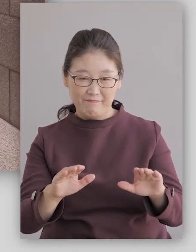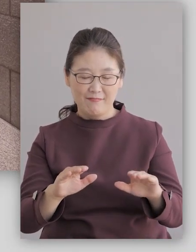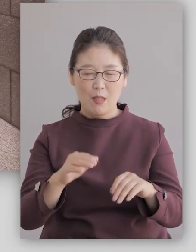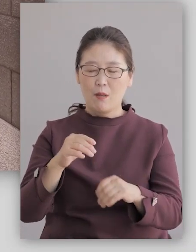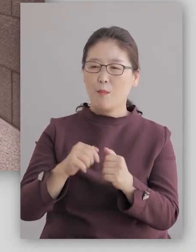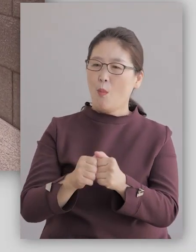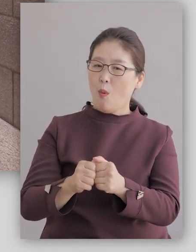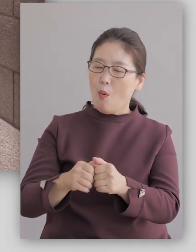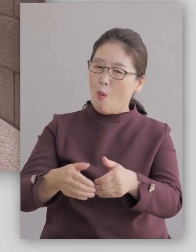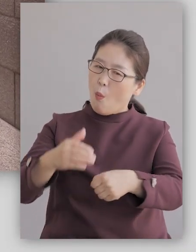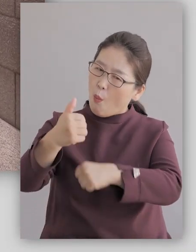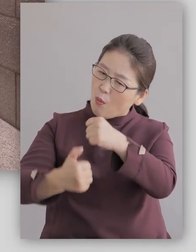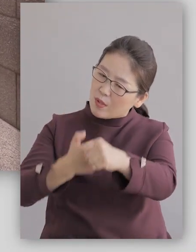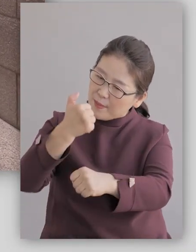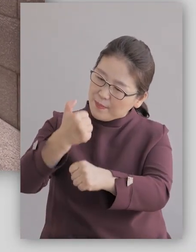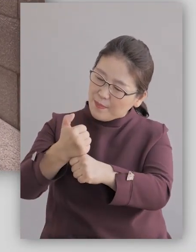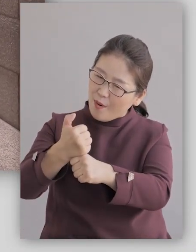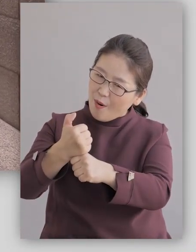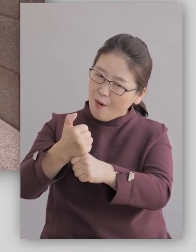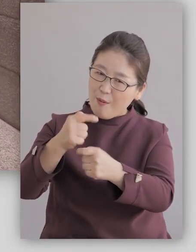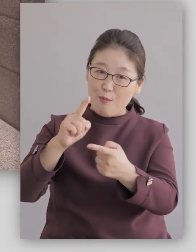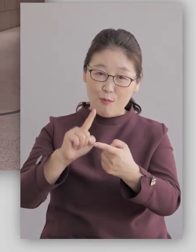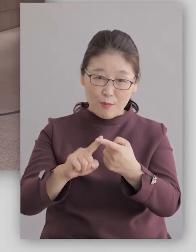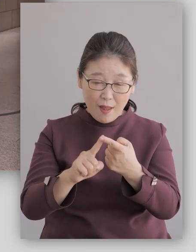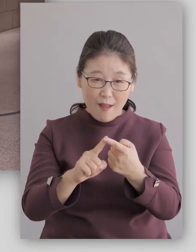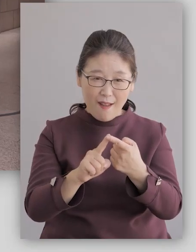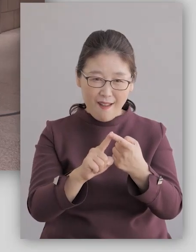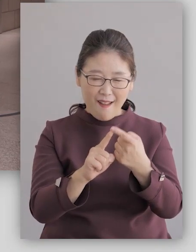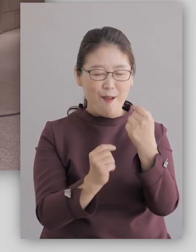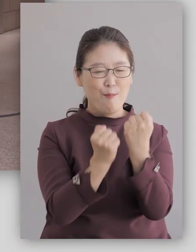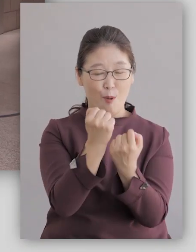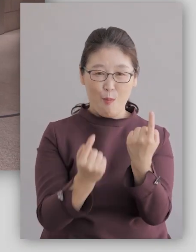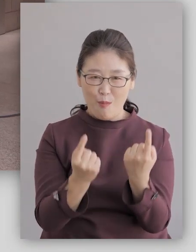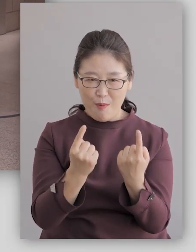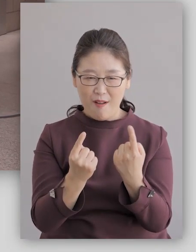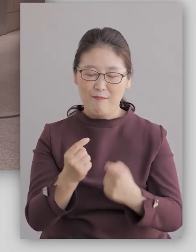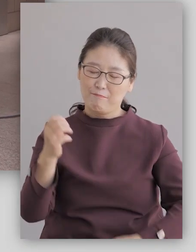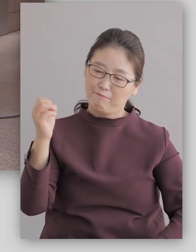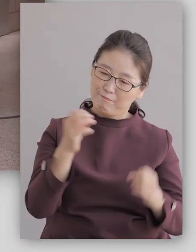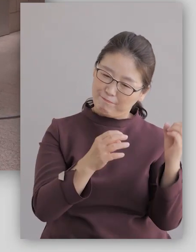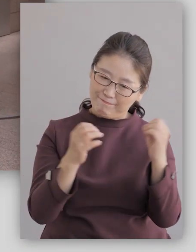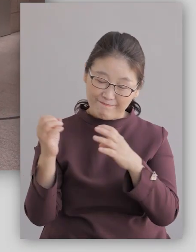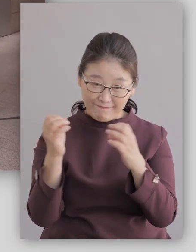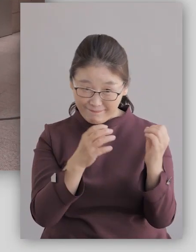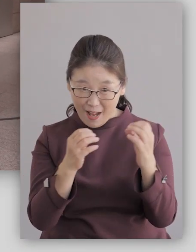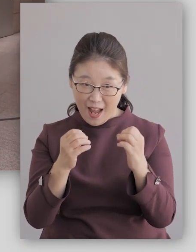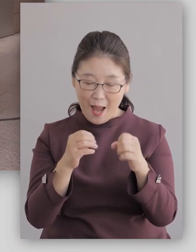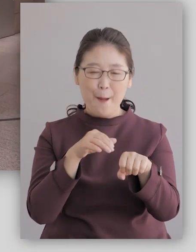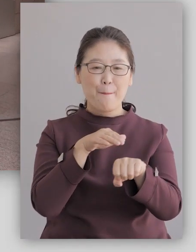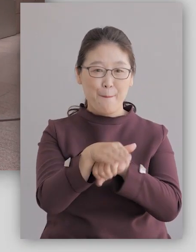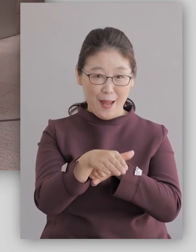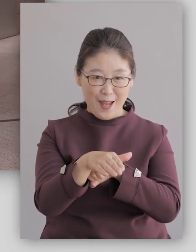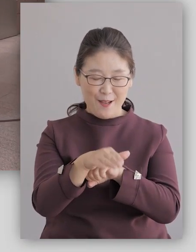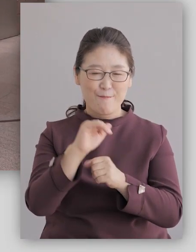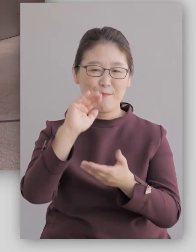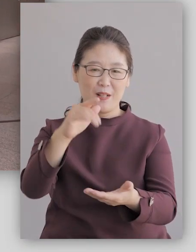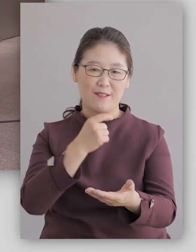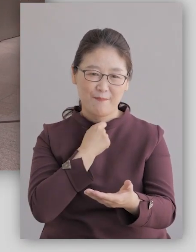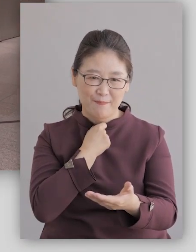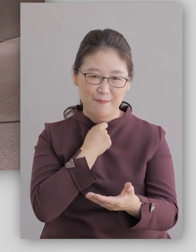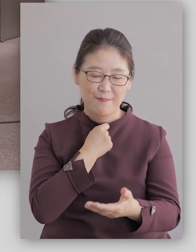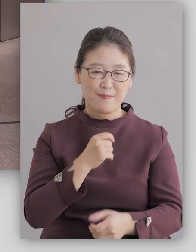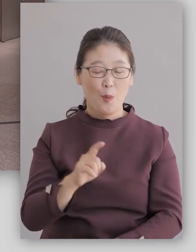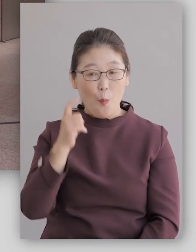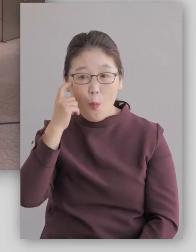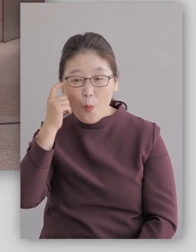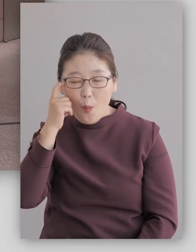50년에 대해서 설명을 드린다기보다 이야기를 나눈다고 생각하시는 게 좋을 것 같습니다. 왜냐하면 우리